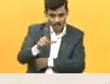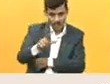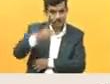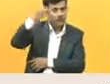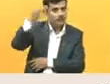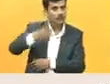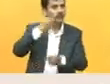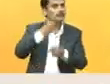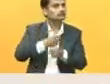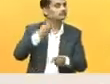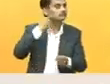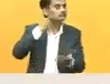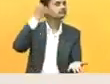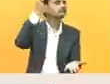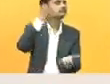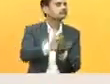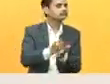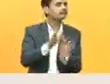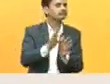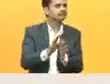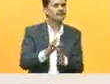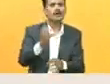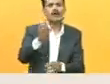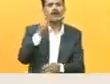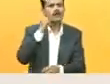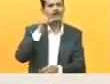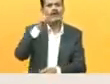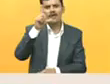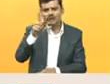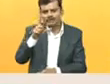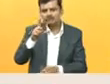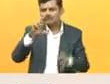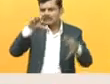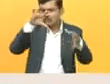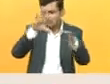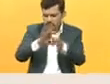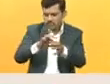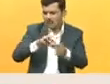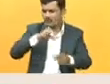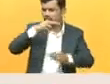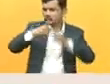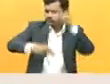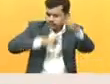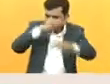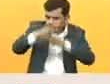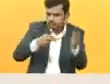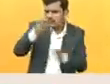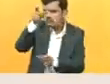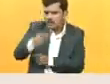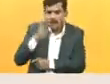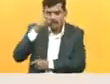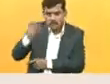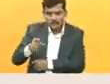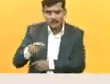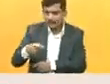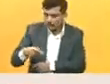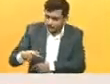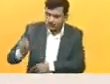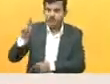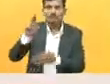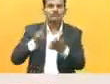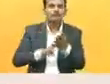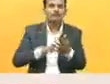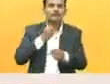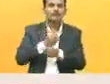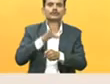नई पहल हुई है। इस ऑयल के उत्पादन से जुड़ी महिलाओं को संगठित कर सेल्फ हेल्प ग्रुप बनाए जा